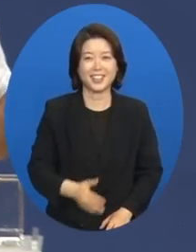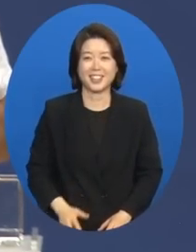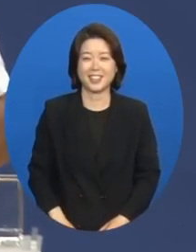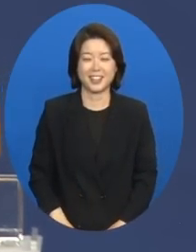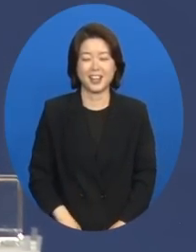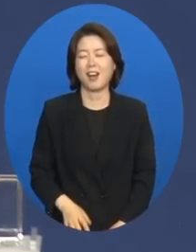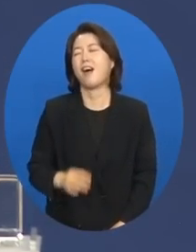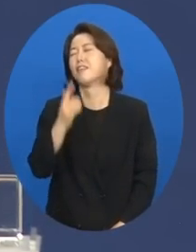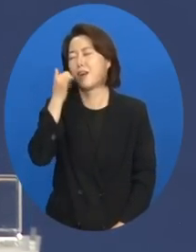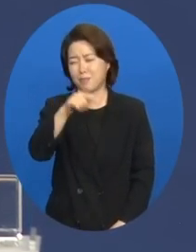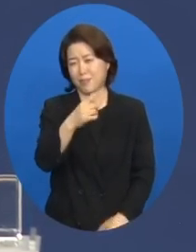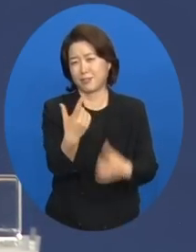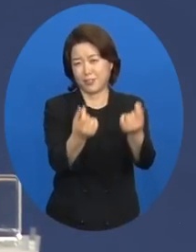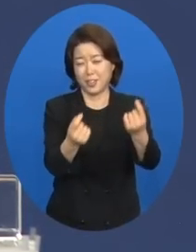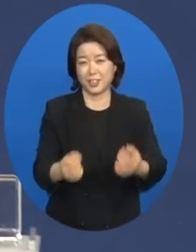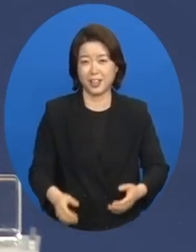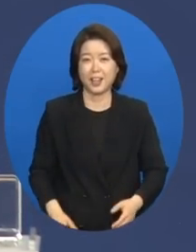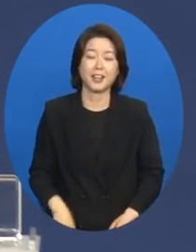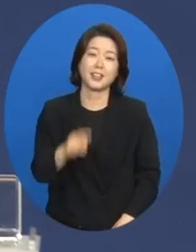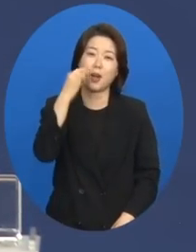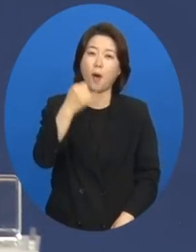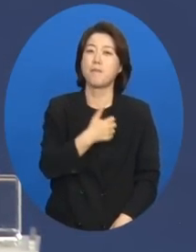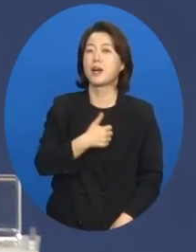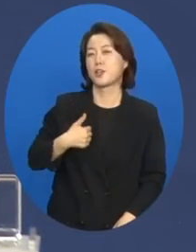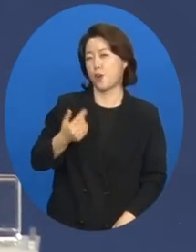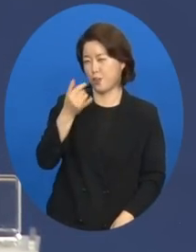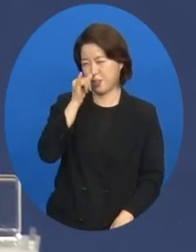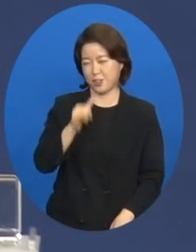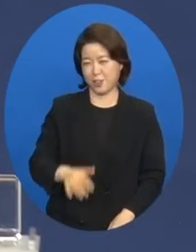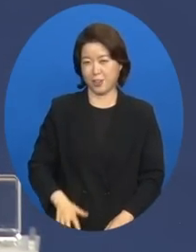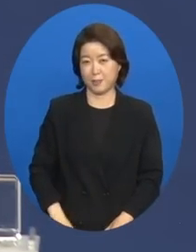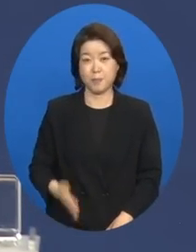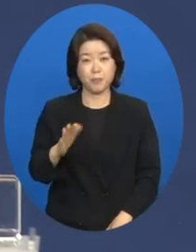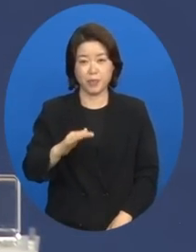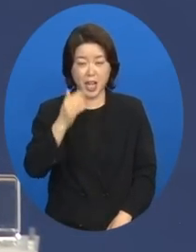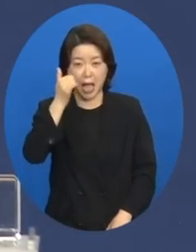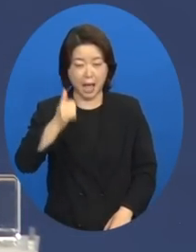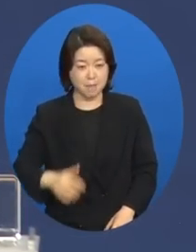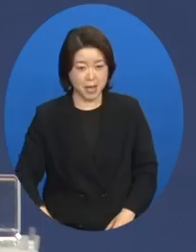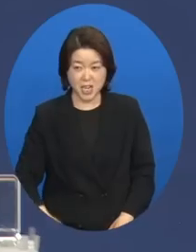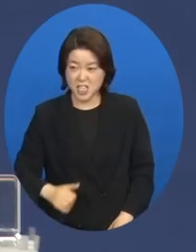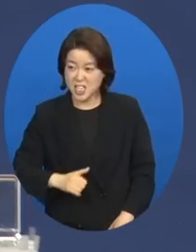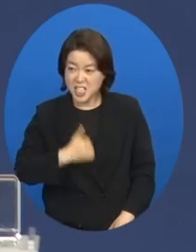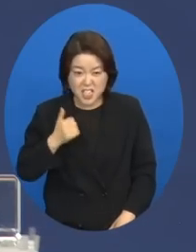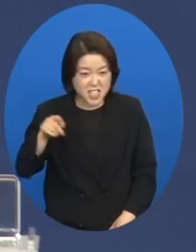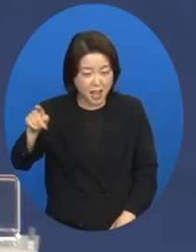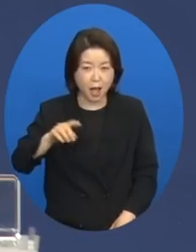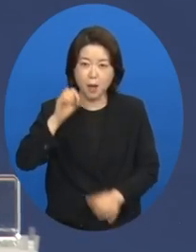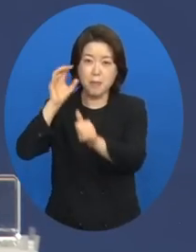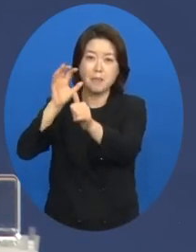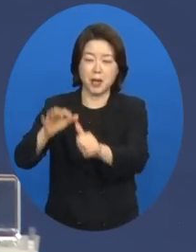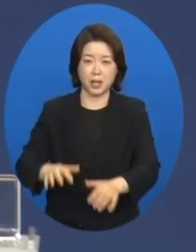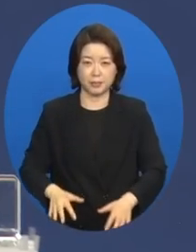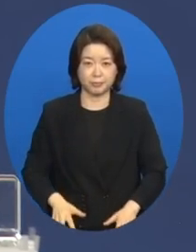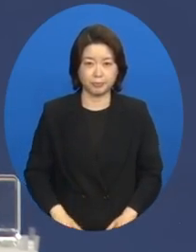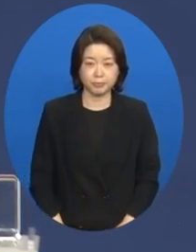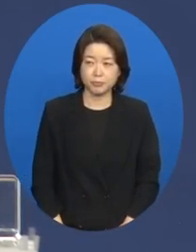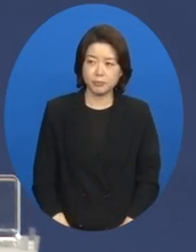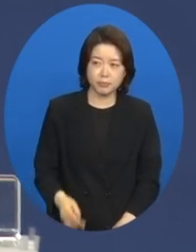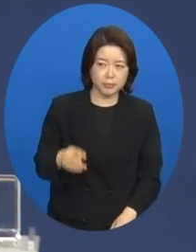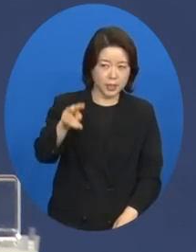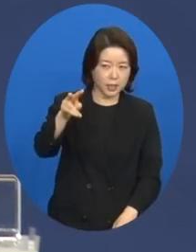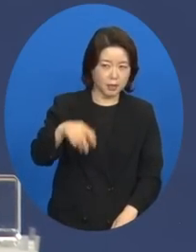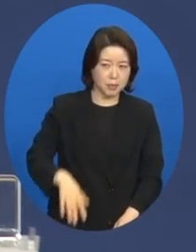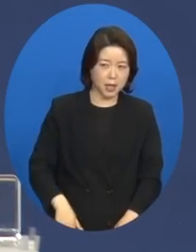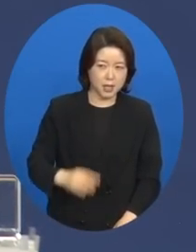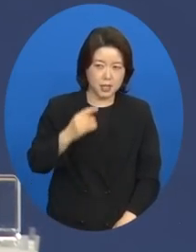아빠는 그래요. 근데 엄마는 좀 여유가 있는가 보는데 아빠한테는 성질 낸다고 뭐라고 하면서 아빠보다 딱 한 번 더 참았다 그러면 걔는